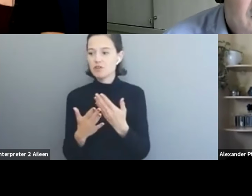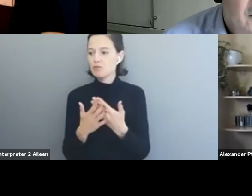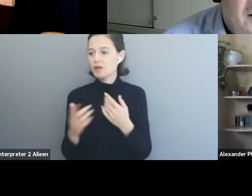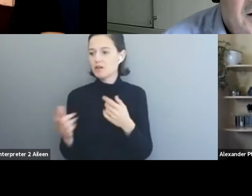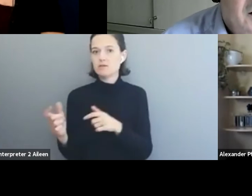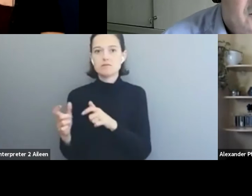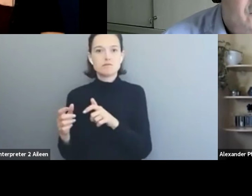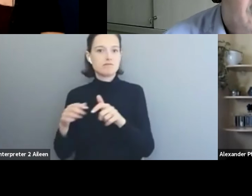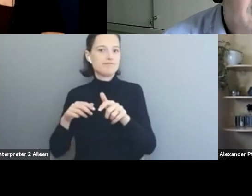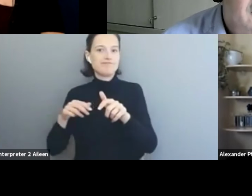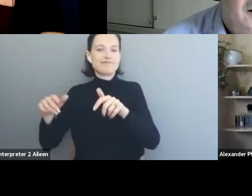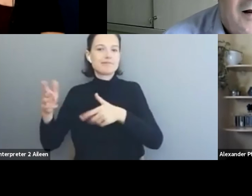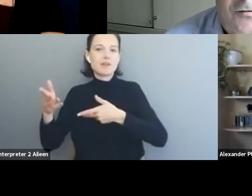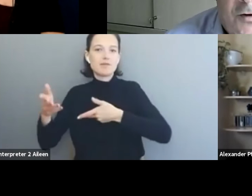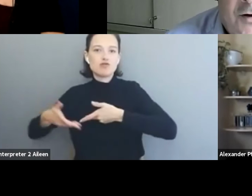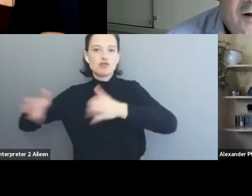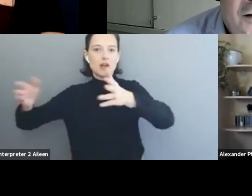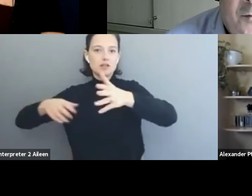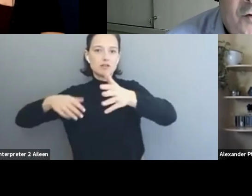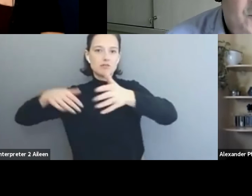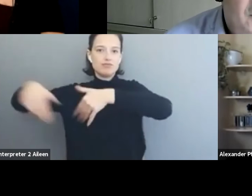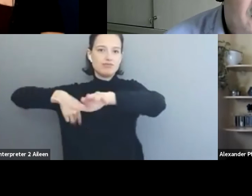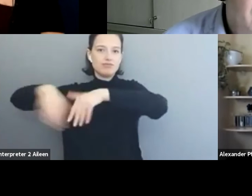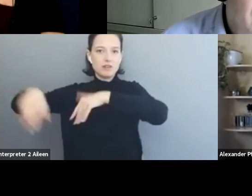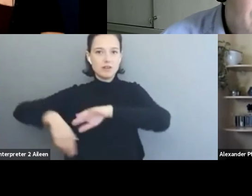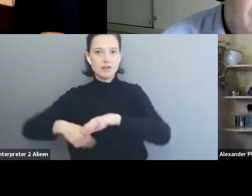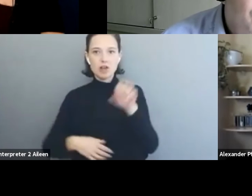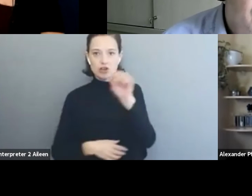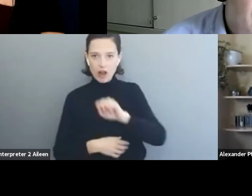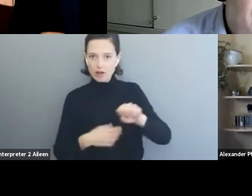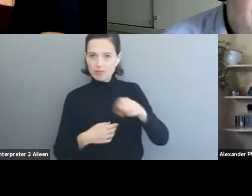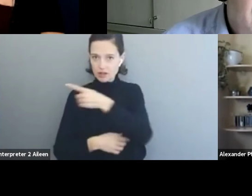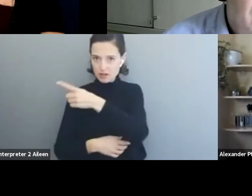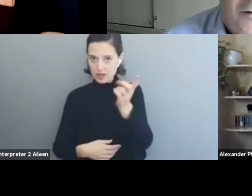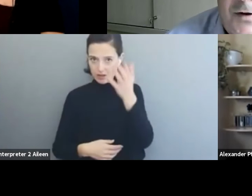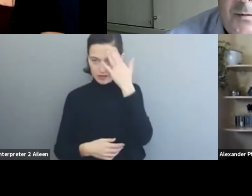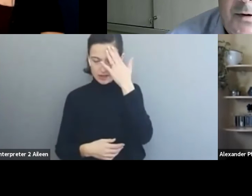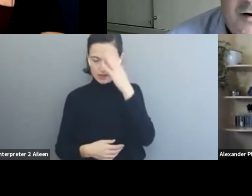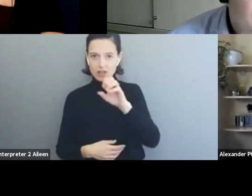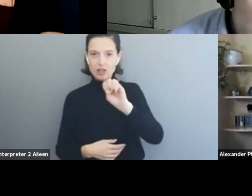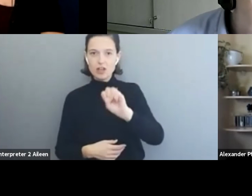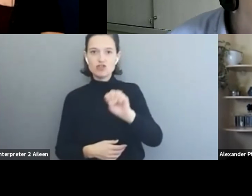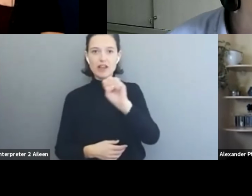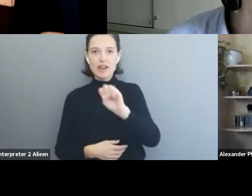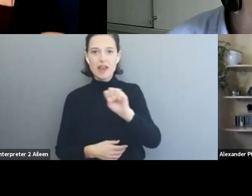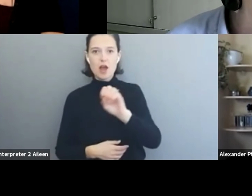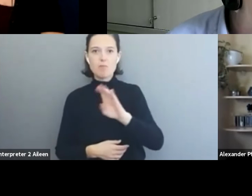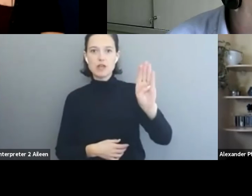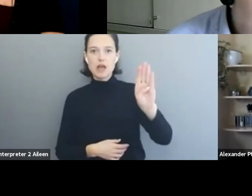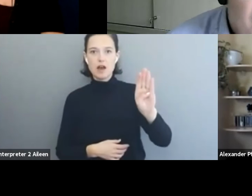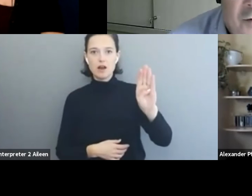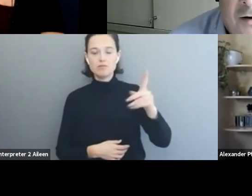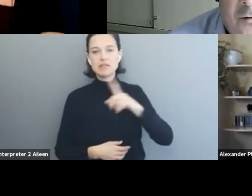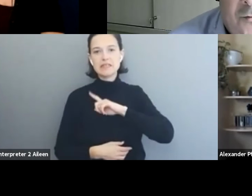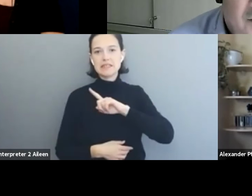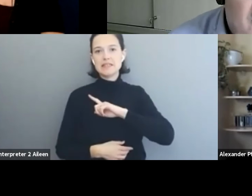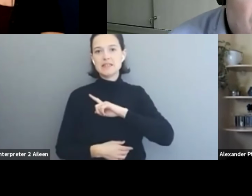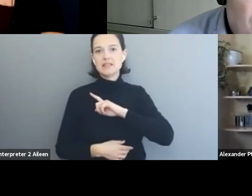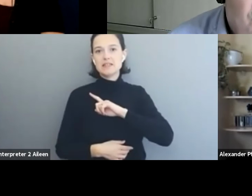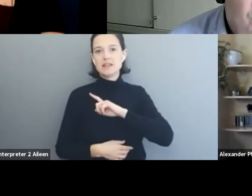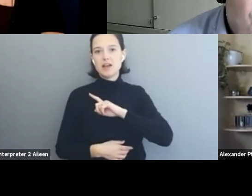der Straße. Der Shadi, den alle von euch kennen zum Beispiel, ja, Shadi Abu Sara, ich war mit ihm mal in Brüssel, kann mich ganz genau erinnern, wir stehen